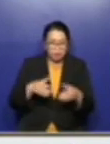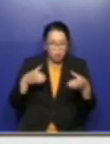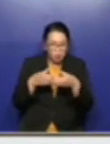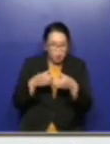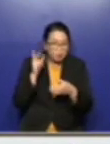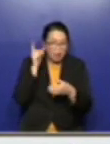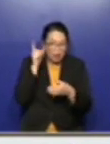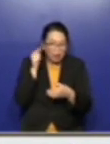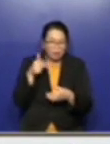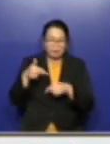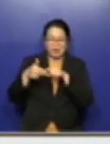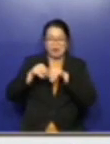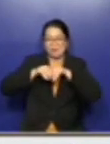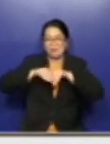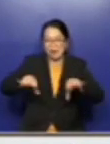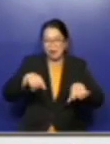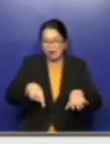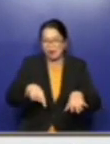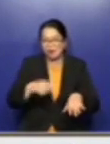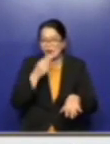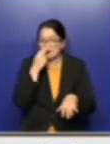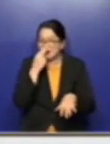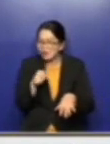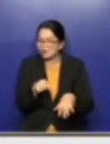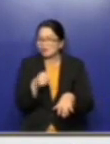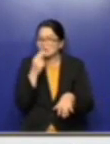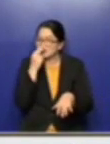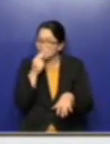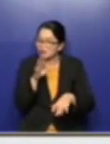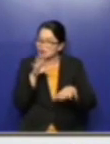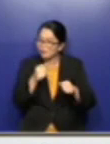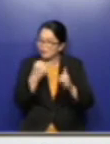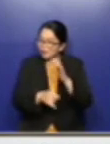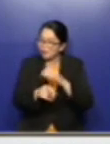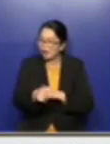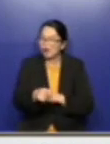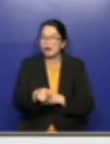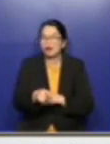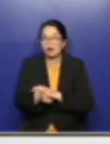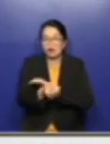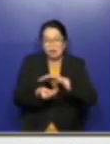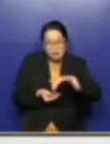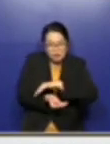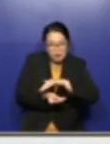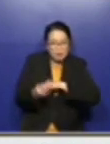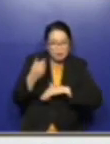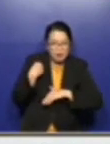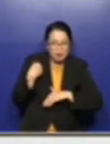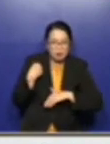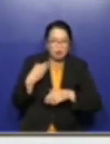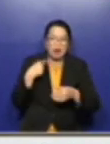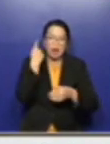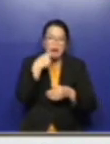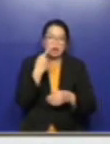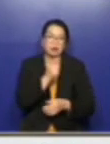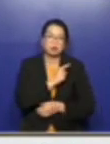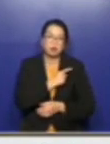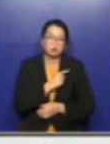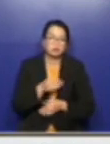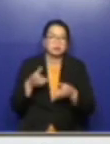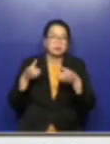ทำได้เพียงเล็บเล็กๆก็ควรทำครับประธานที่เคารพครับผมจะขออนุญาตลงไป